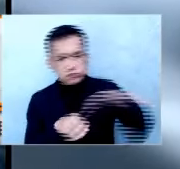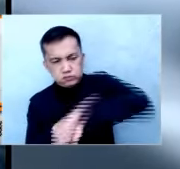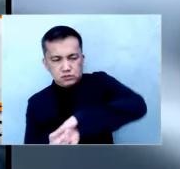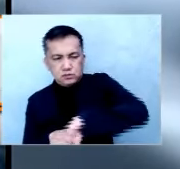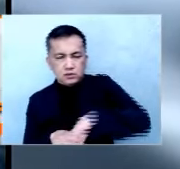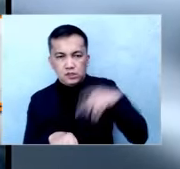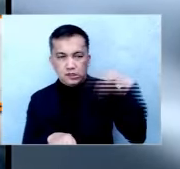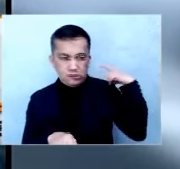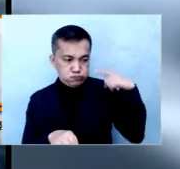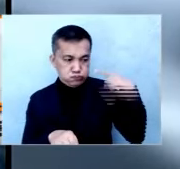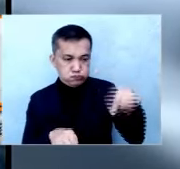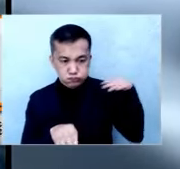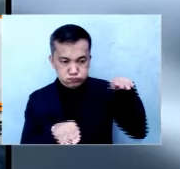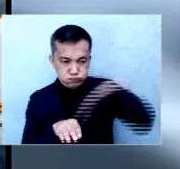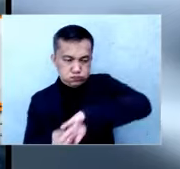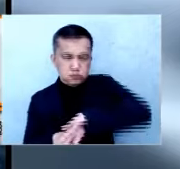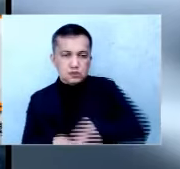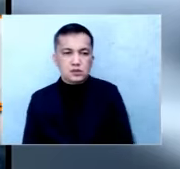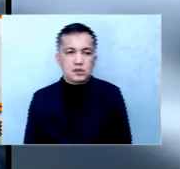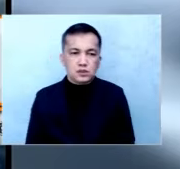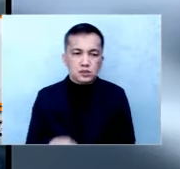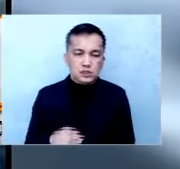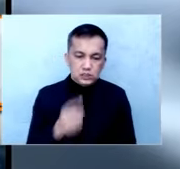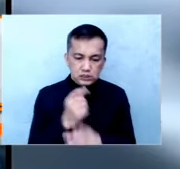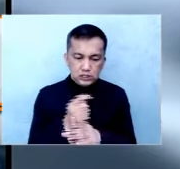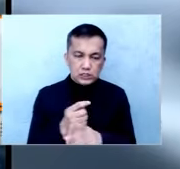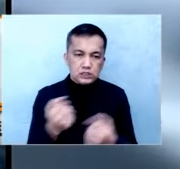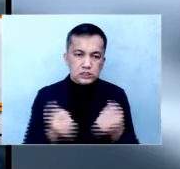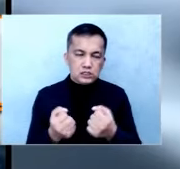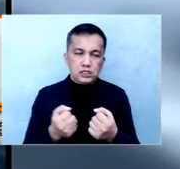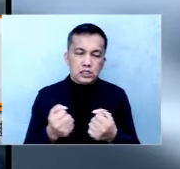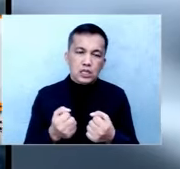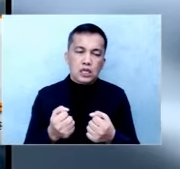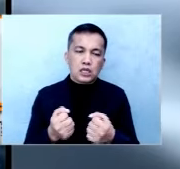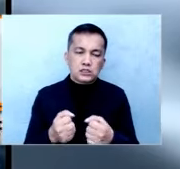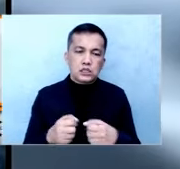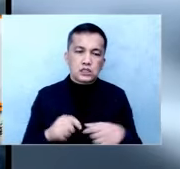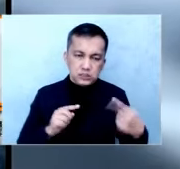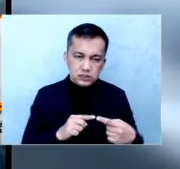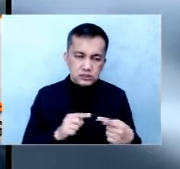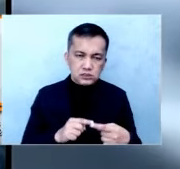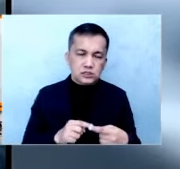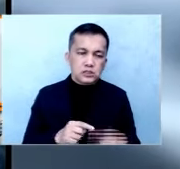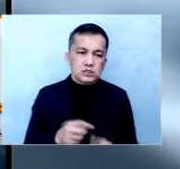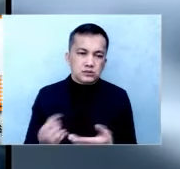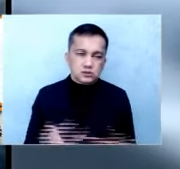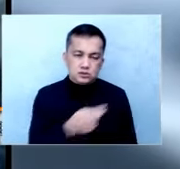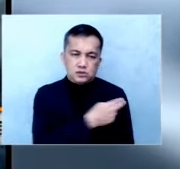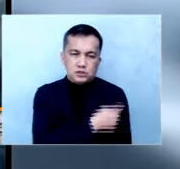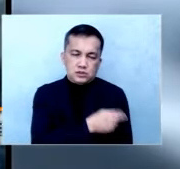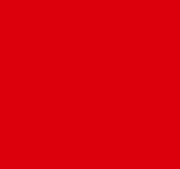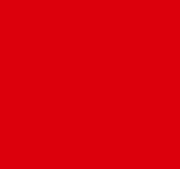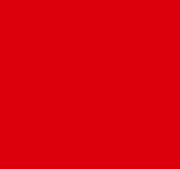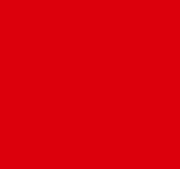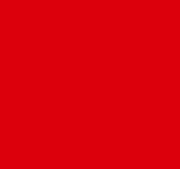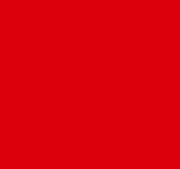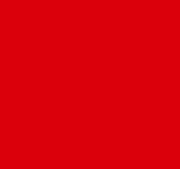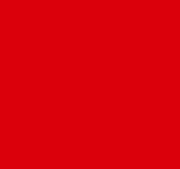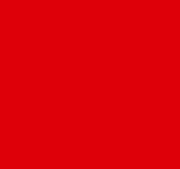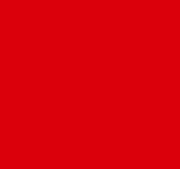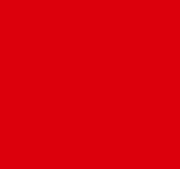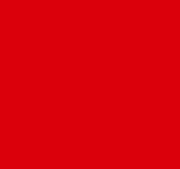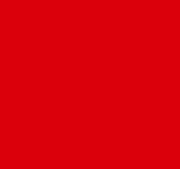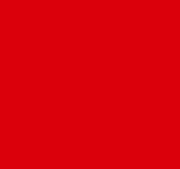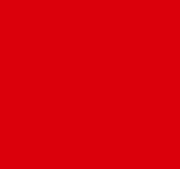ng highway. Sugatan ang driver ng water tanker sa disgrasya. Patuloy na nagpapagaling ang biktima sa ospital.